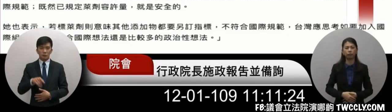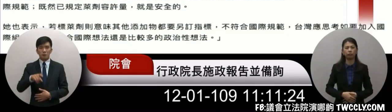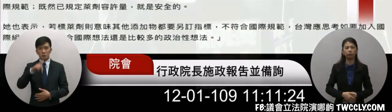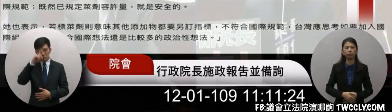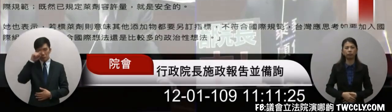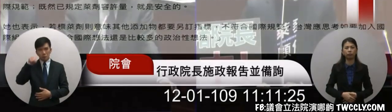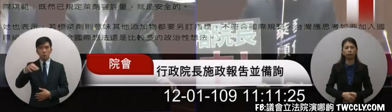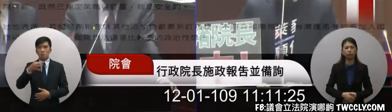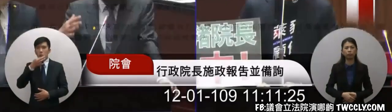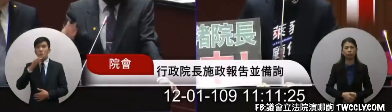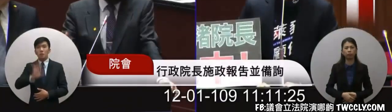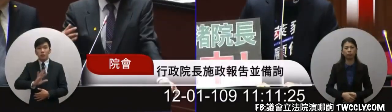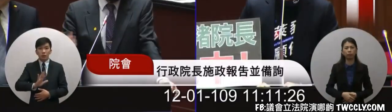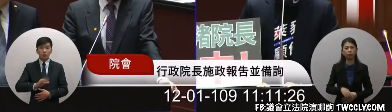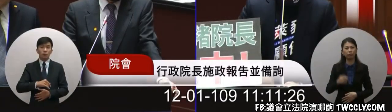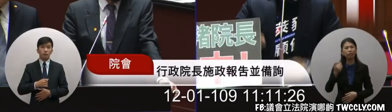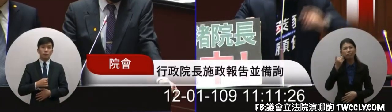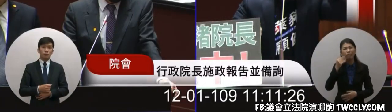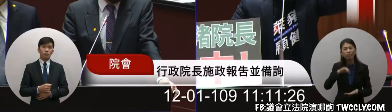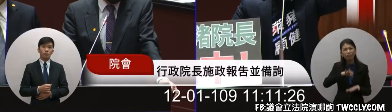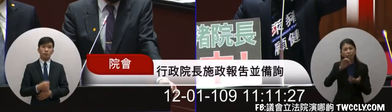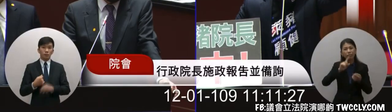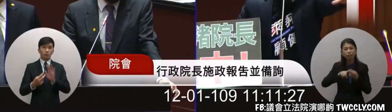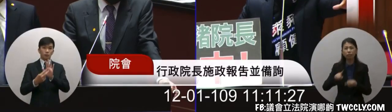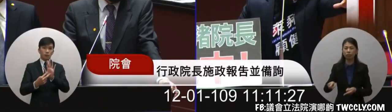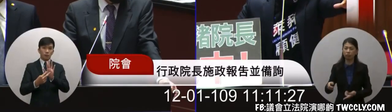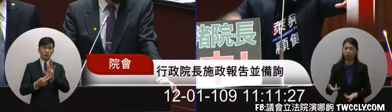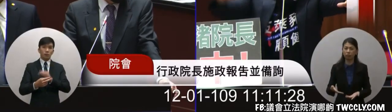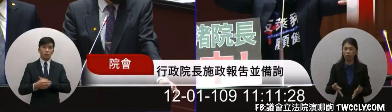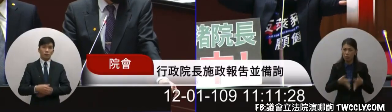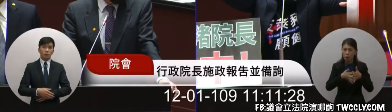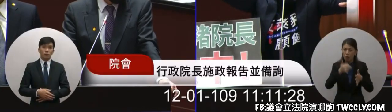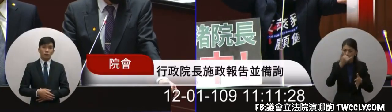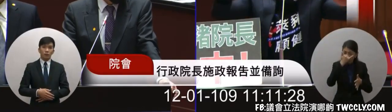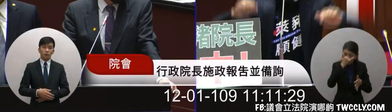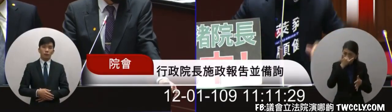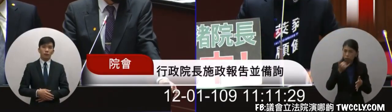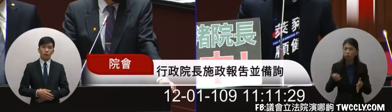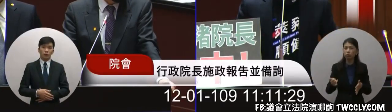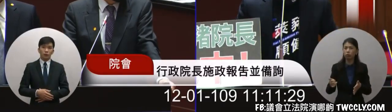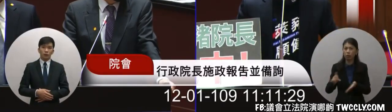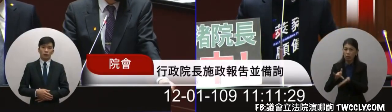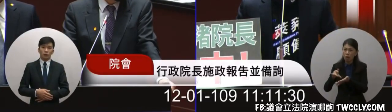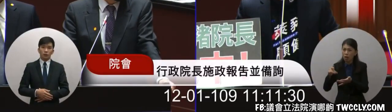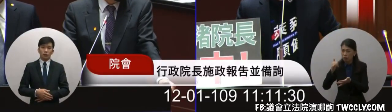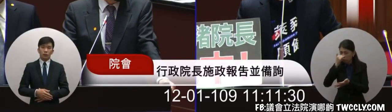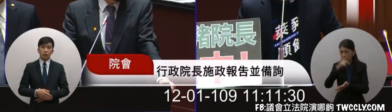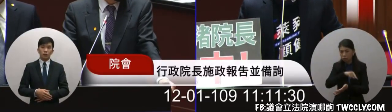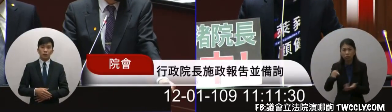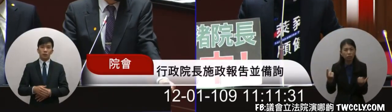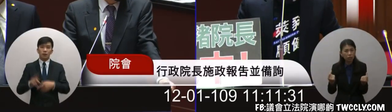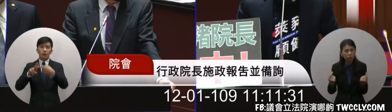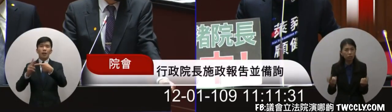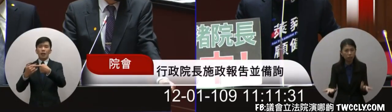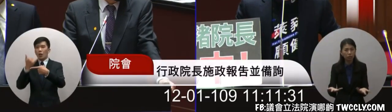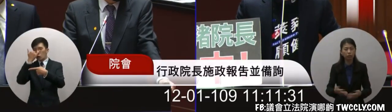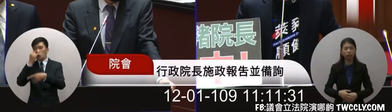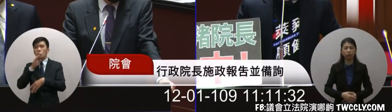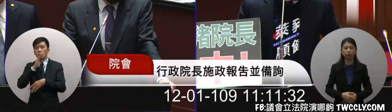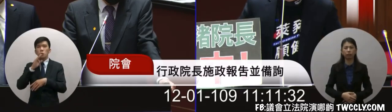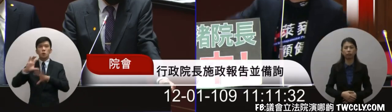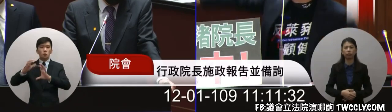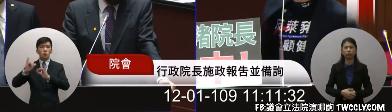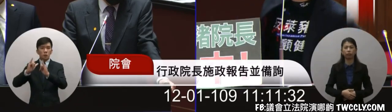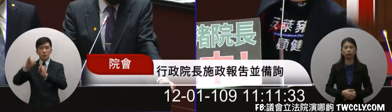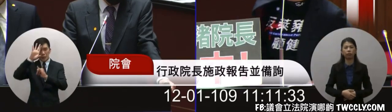可能性。 但是到底哪一个人讲话是？到底是美猪就是来猪，还是美猪不等于来猪？ 就是来猪是国民党讲，不是我讲的。我讲的